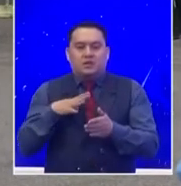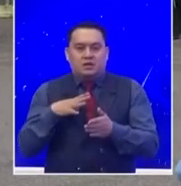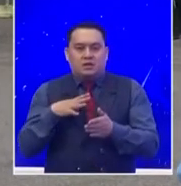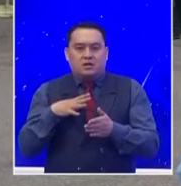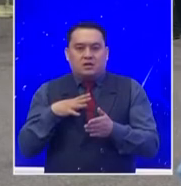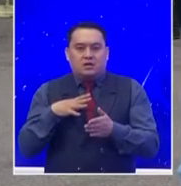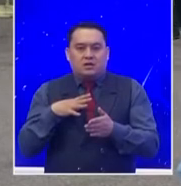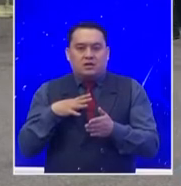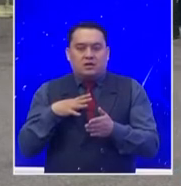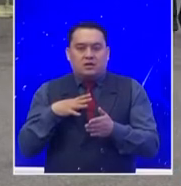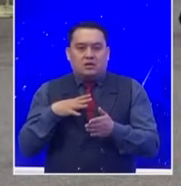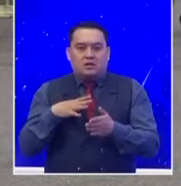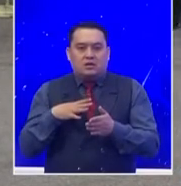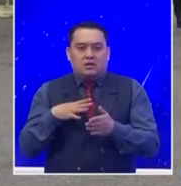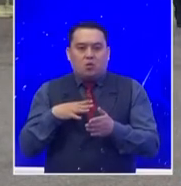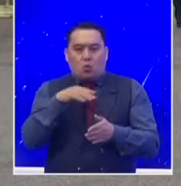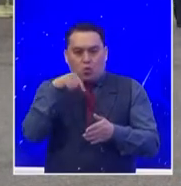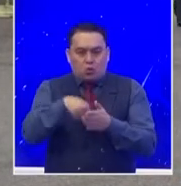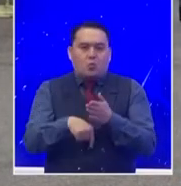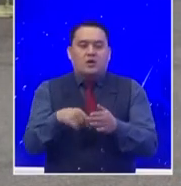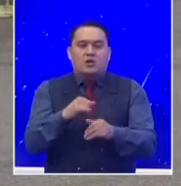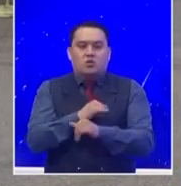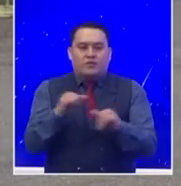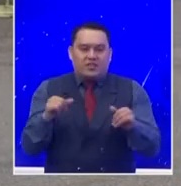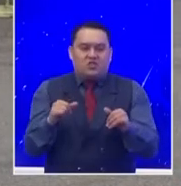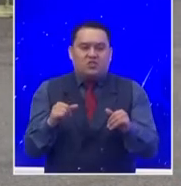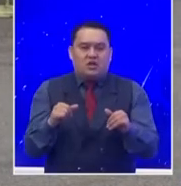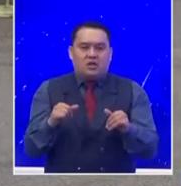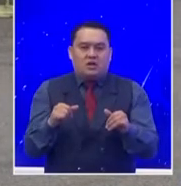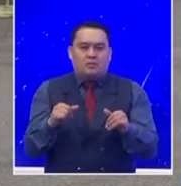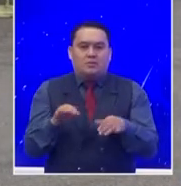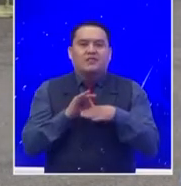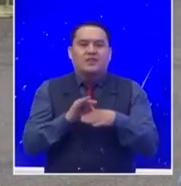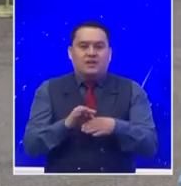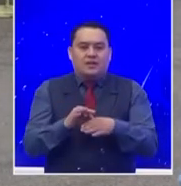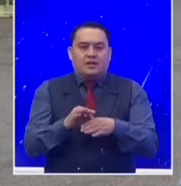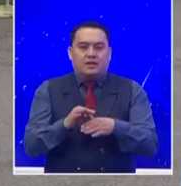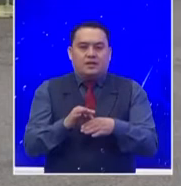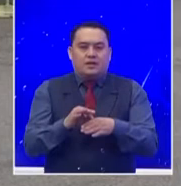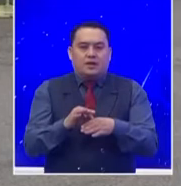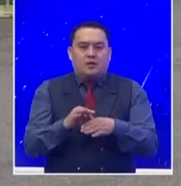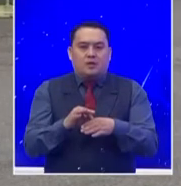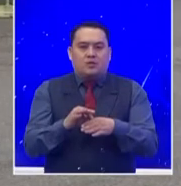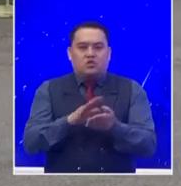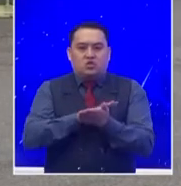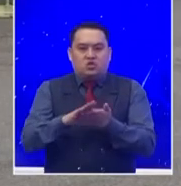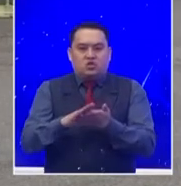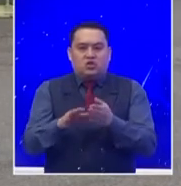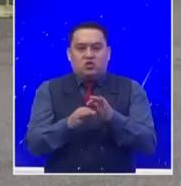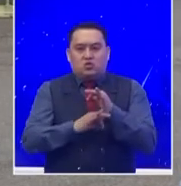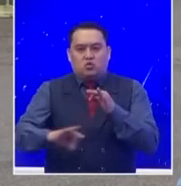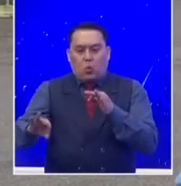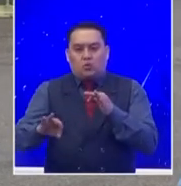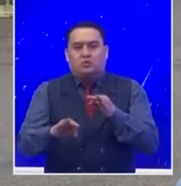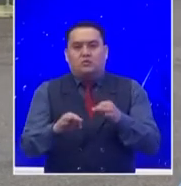от растительности, дно углубления, а также провели механическую очистку трубчатых